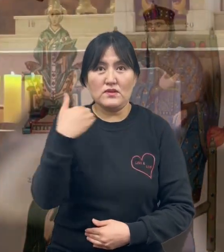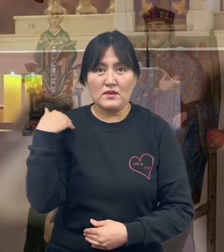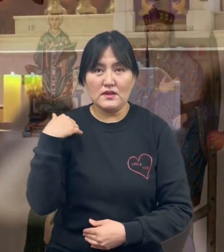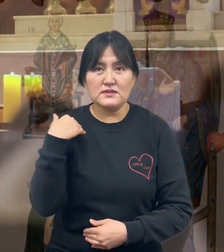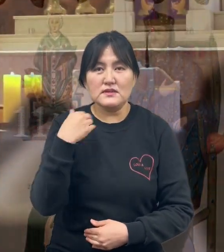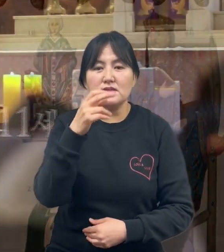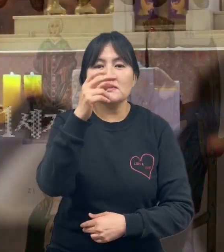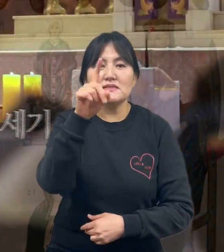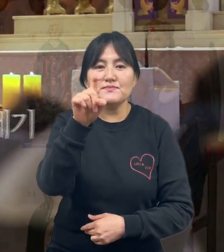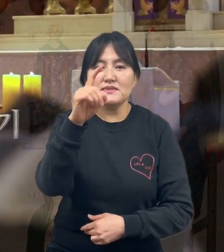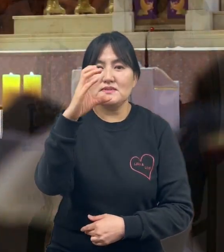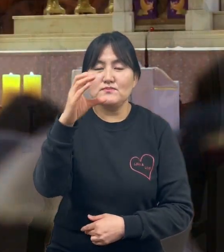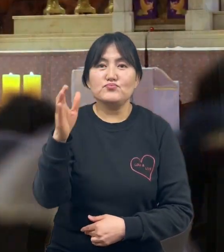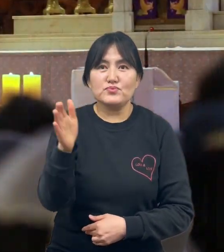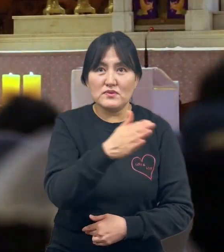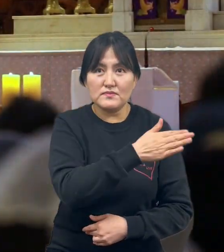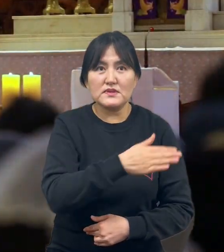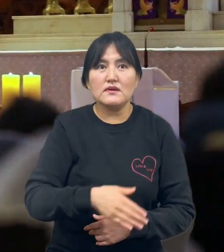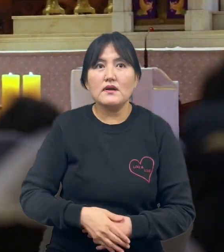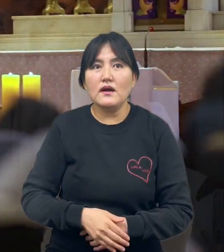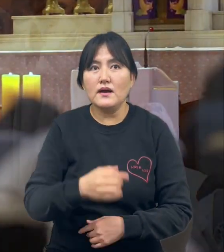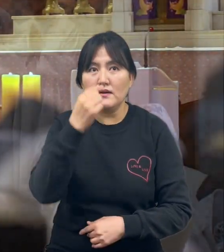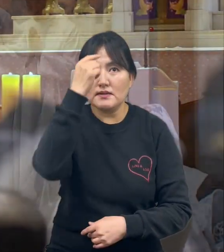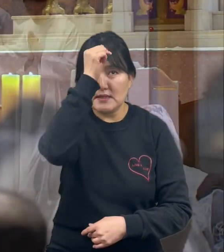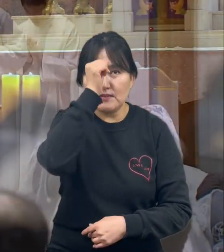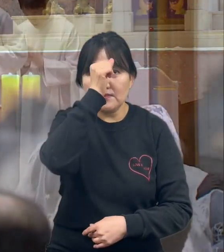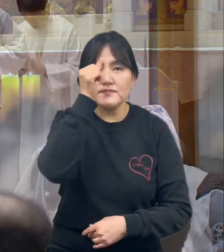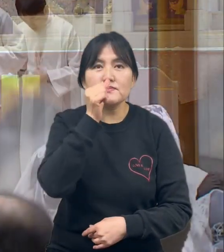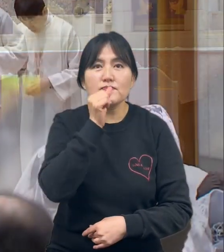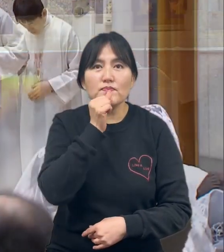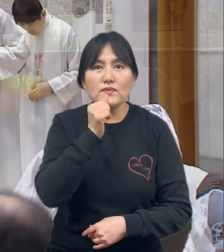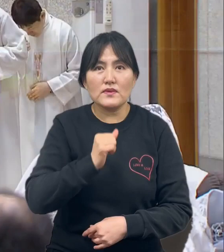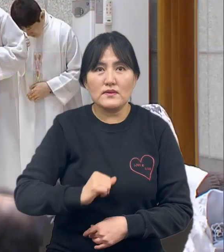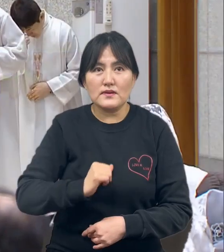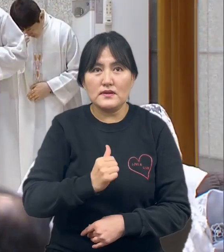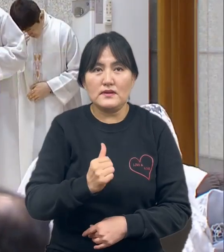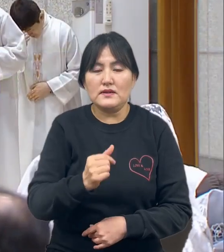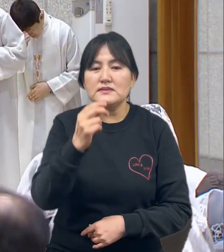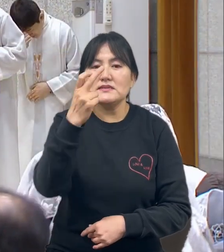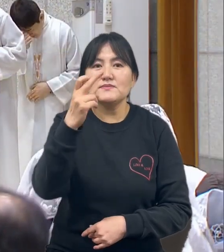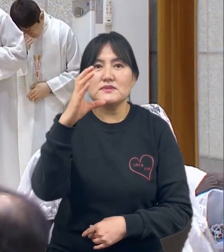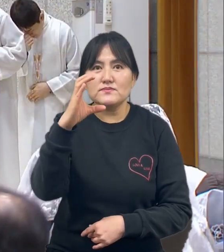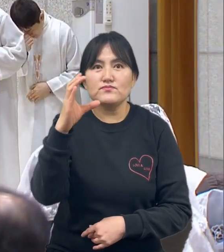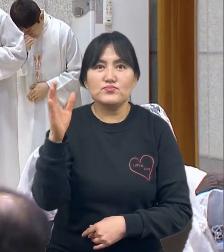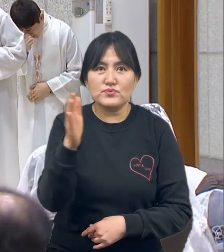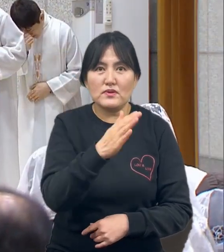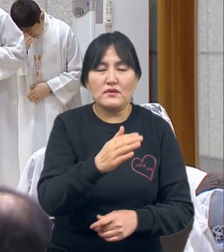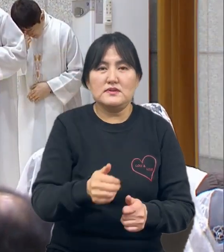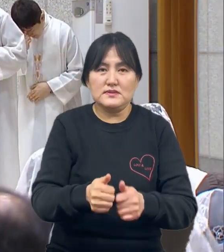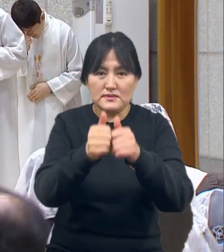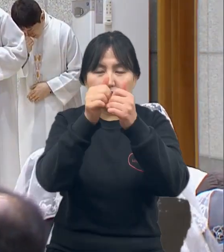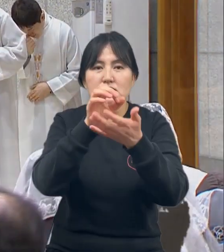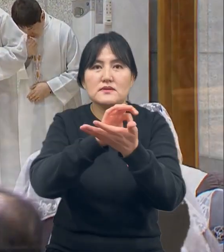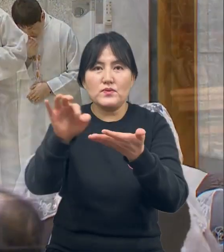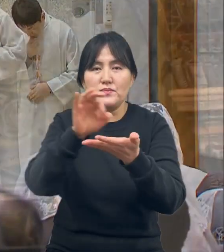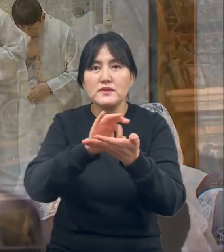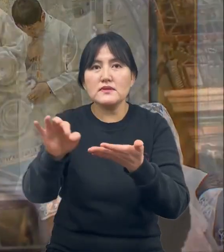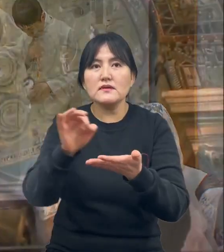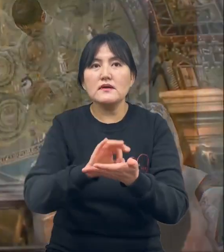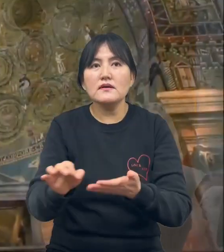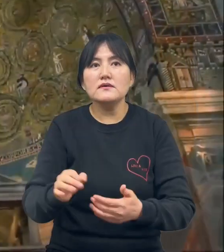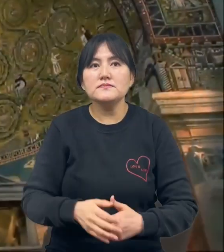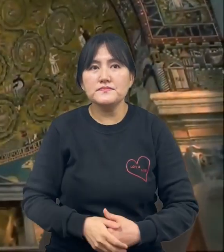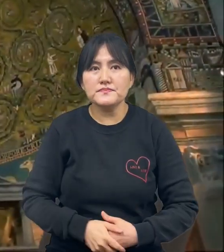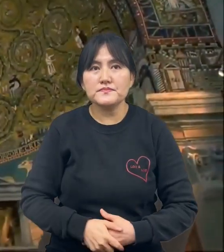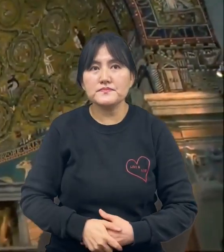연결해 크게 긋는 큰 십자성호는 11세기부터 이마와 입술과 가슴에 하는 작은 십자성호는